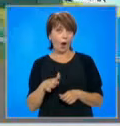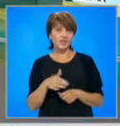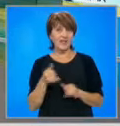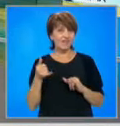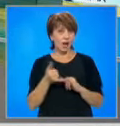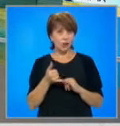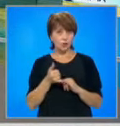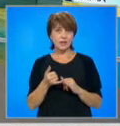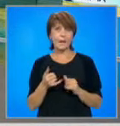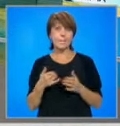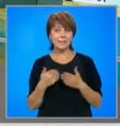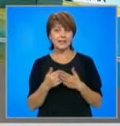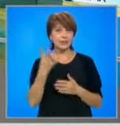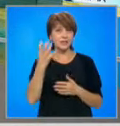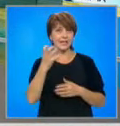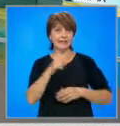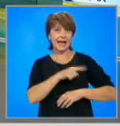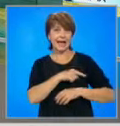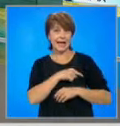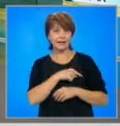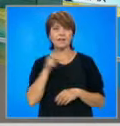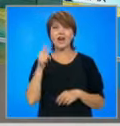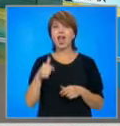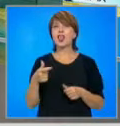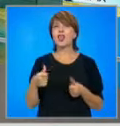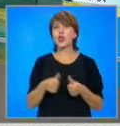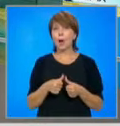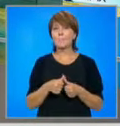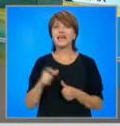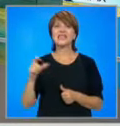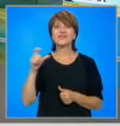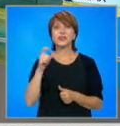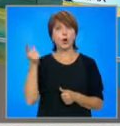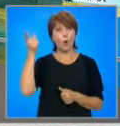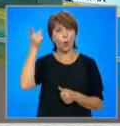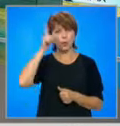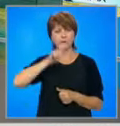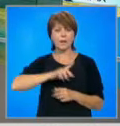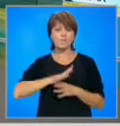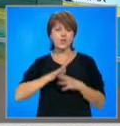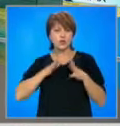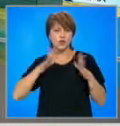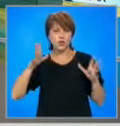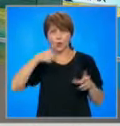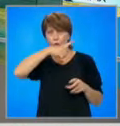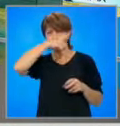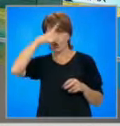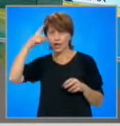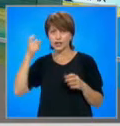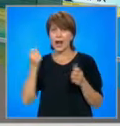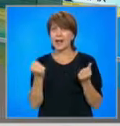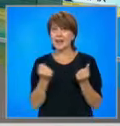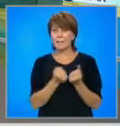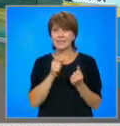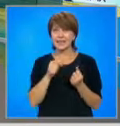Русе, почти 40 градуса беше днес още и в Лом и в Свищов. И утре ще бъде много горещо, но отделни места температурите